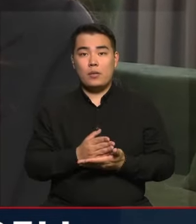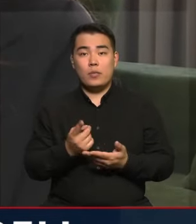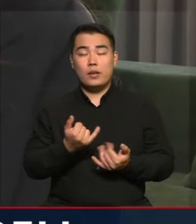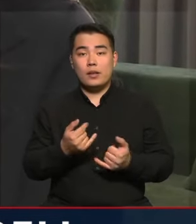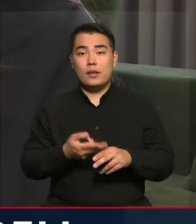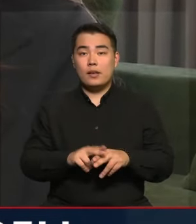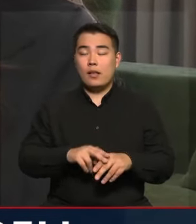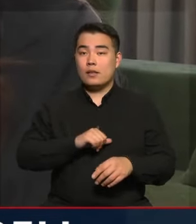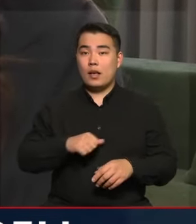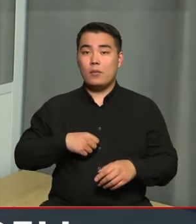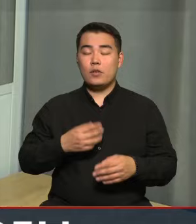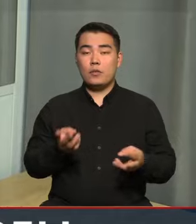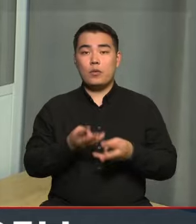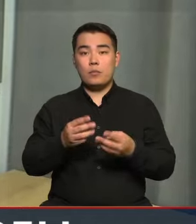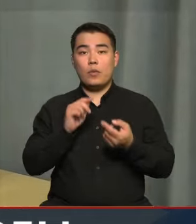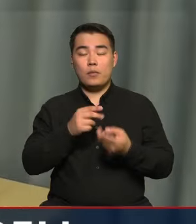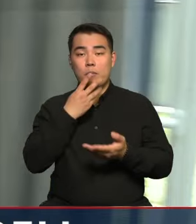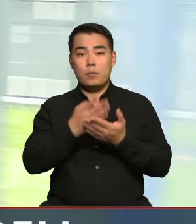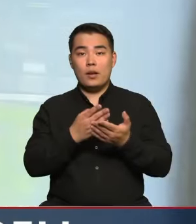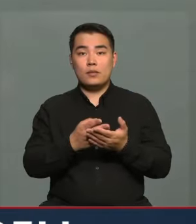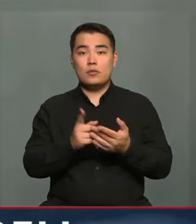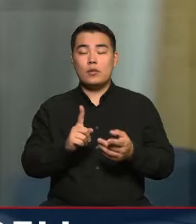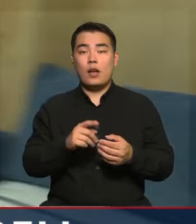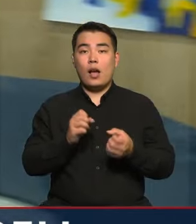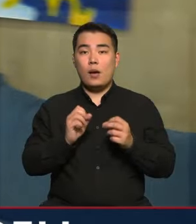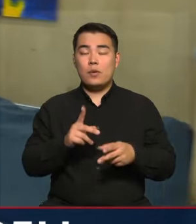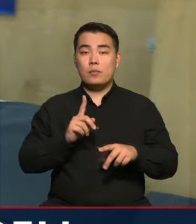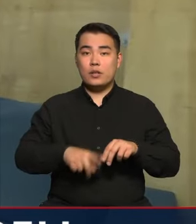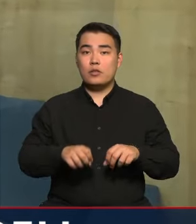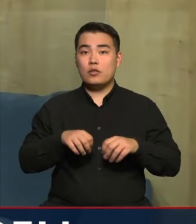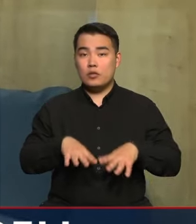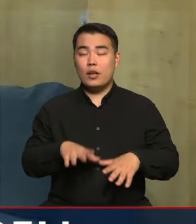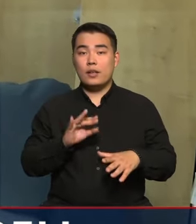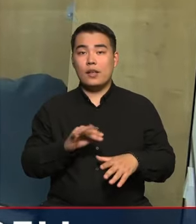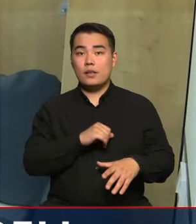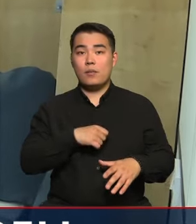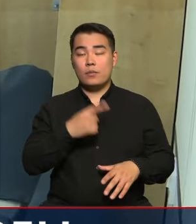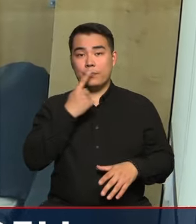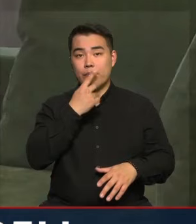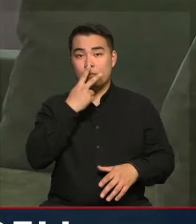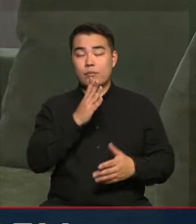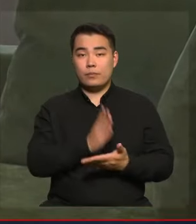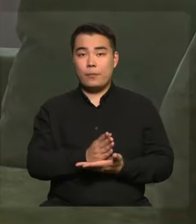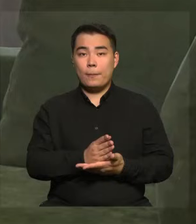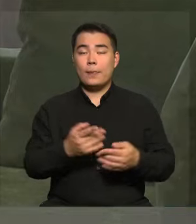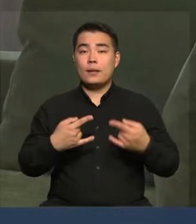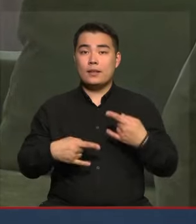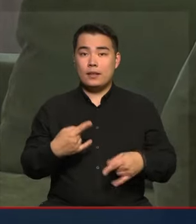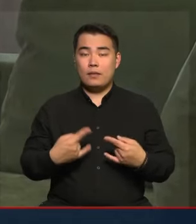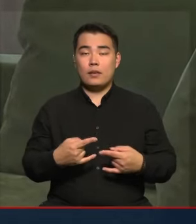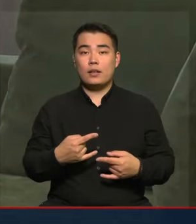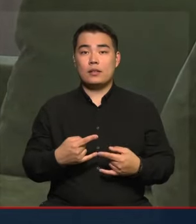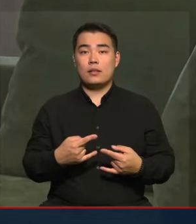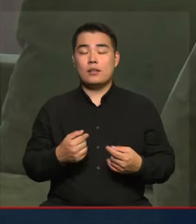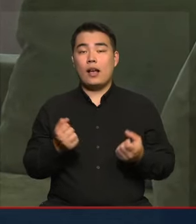өзгенің өмірі үшін отқа түсуден тайынбайтын жарлары апаттарға жылдам жетеді және үнемі көз алдарында. Телевизор,